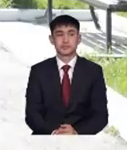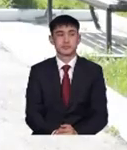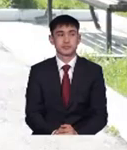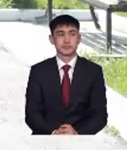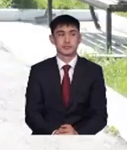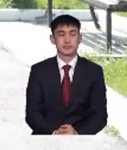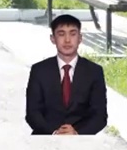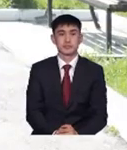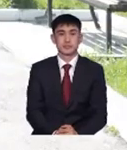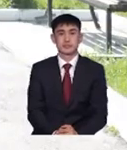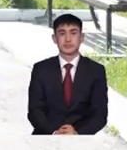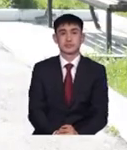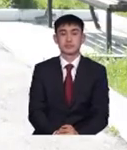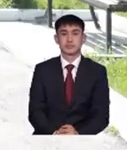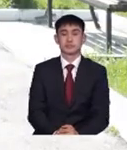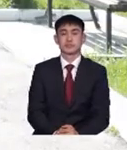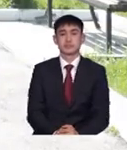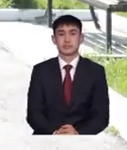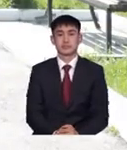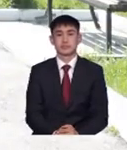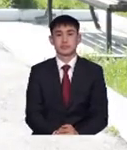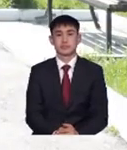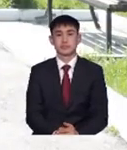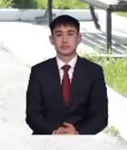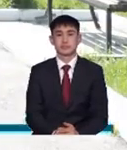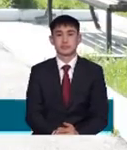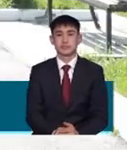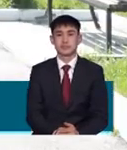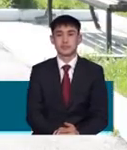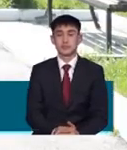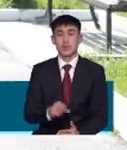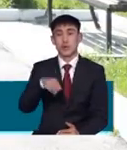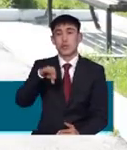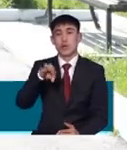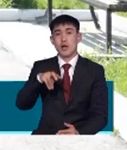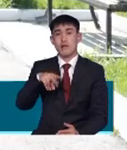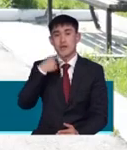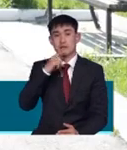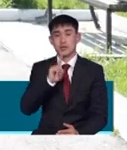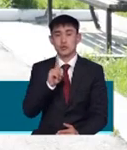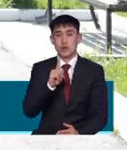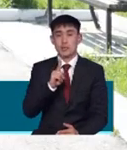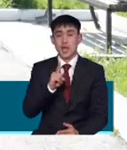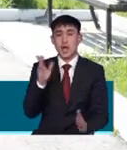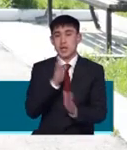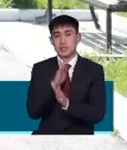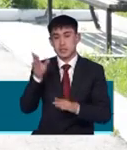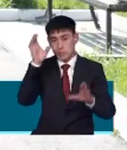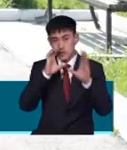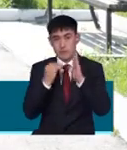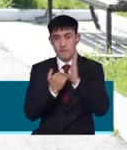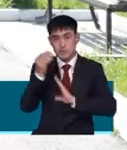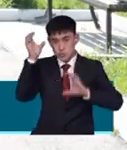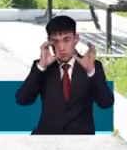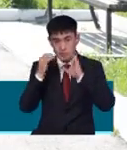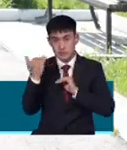Барлықтарымызды мына тазалыққа шақырамын. Касым Жомарт Токаев неоднократно говорит об экологическом образовании в высших